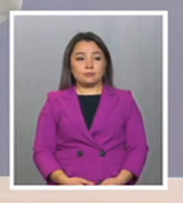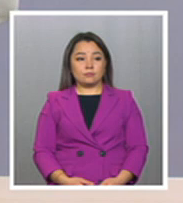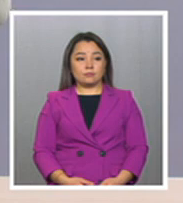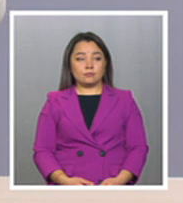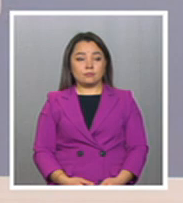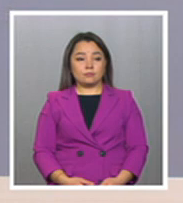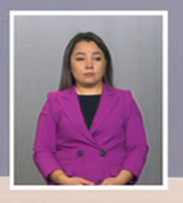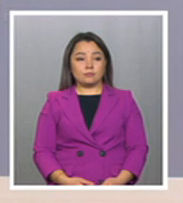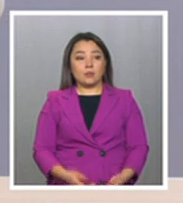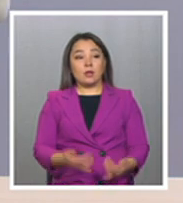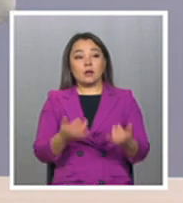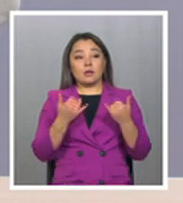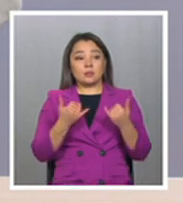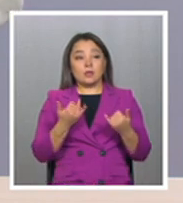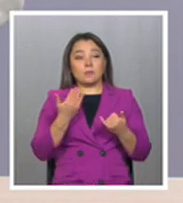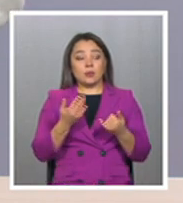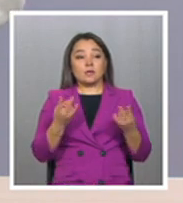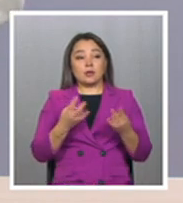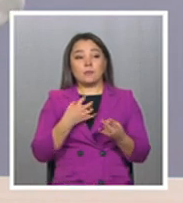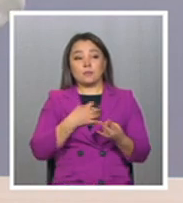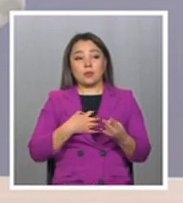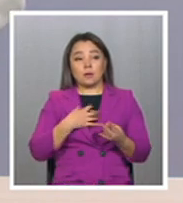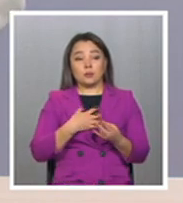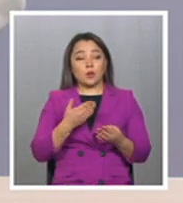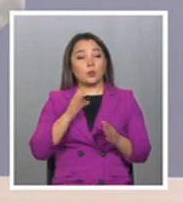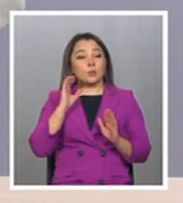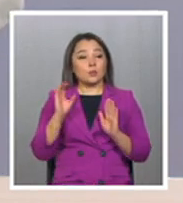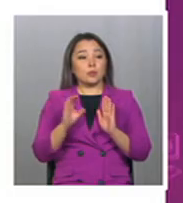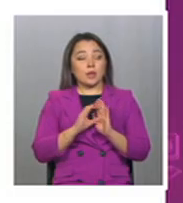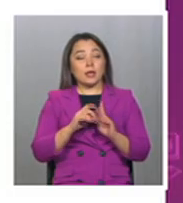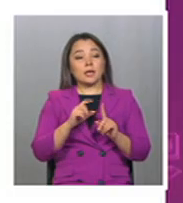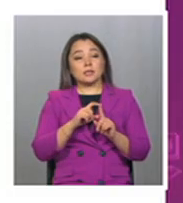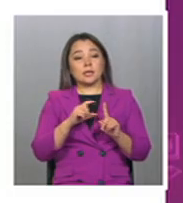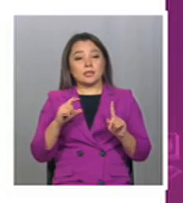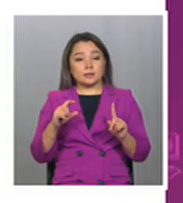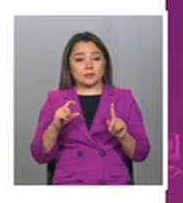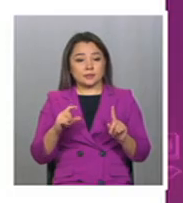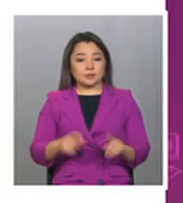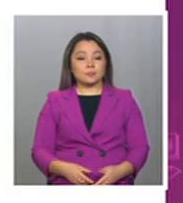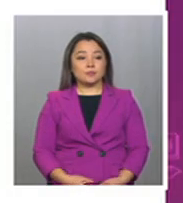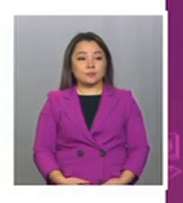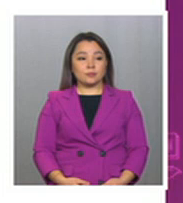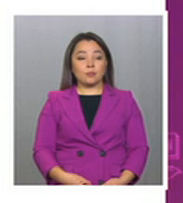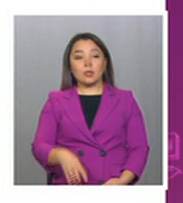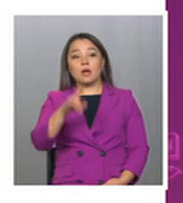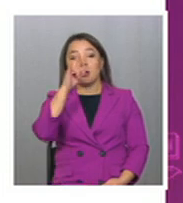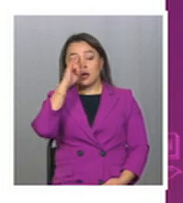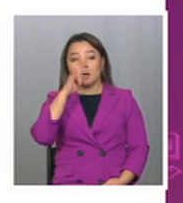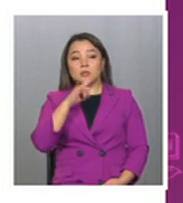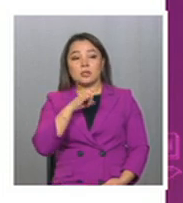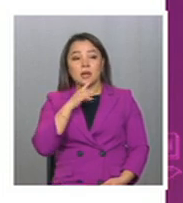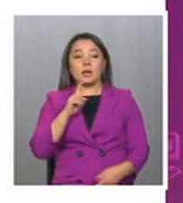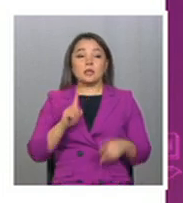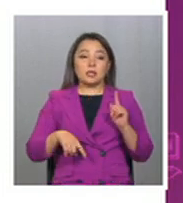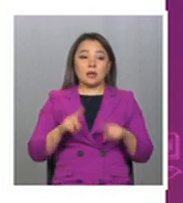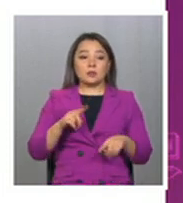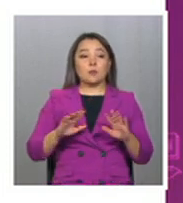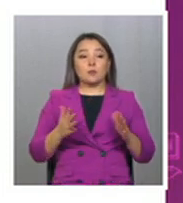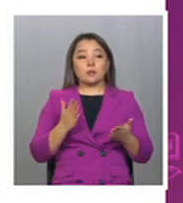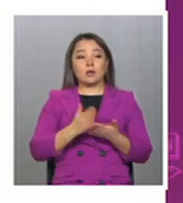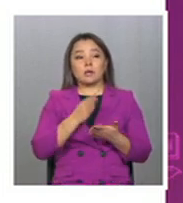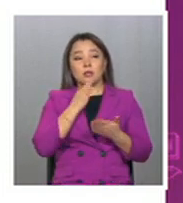Ребята, а сейчас необходимо нам прослушать текст. В Казахстане иногда